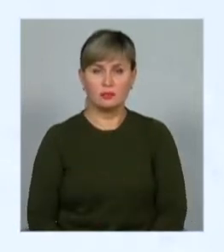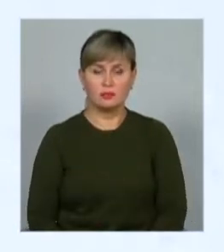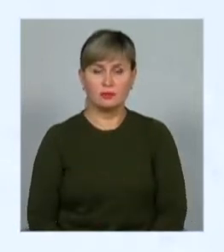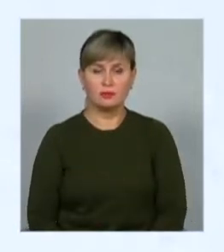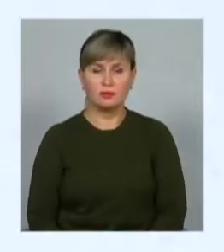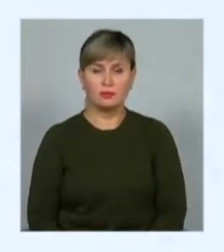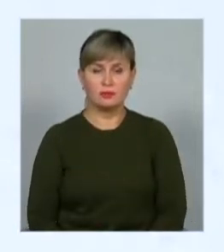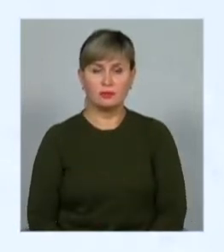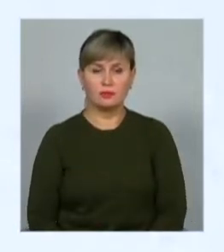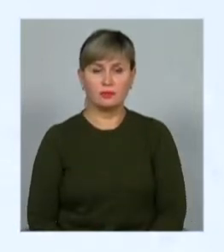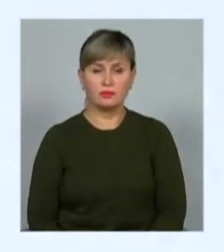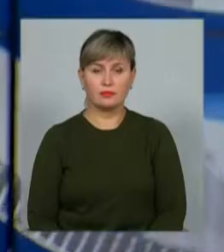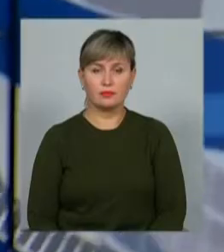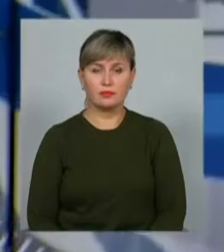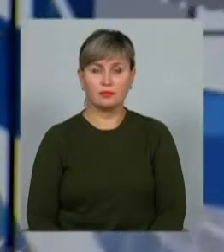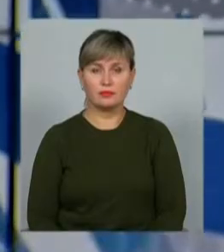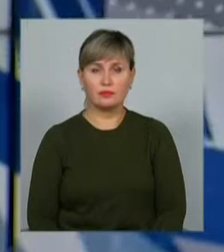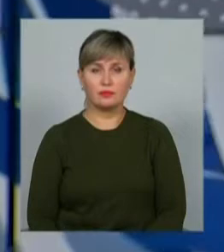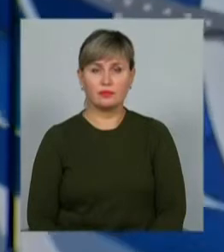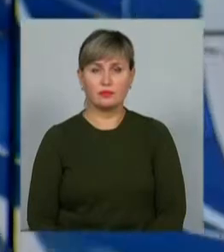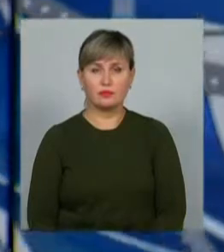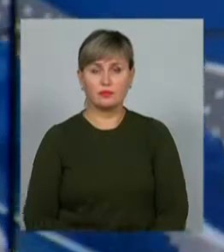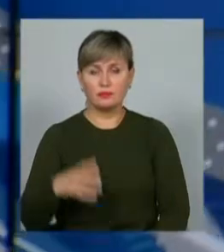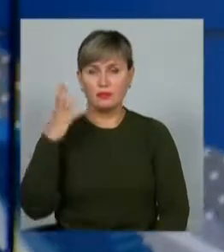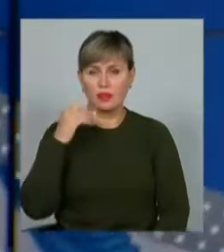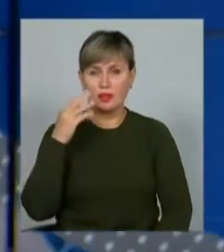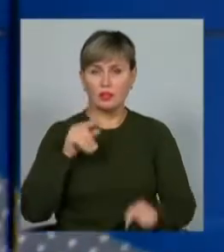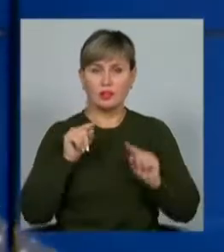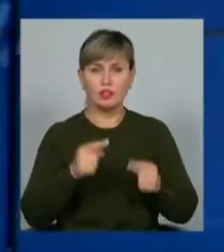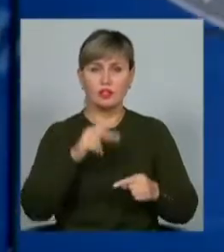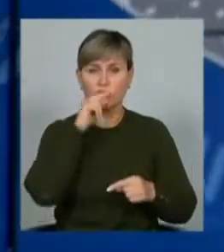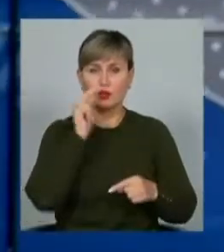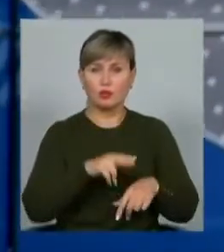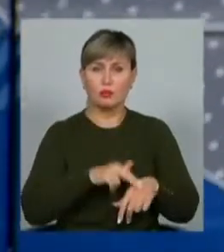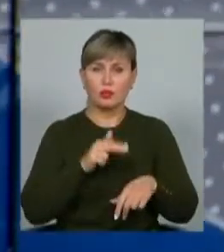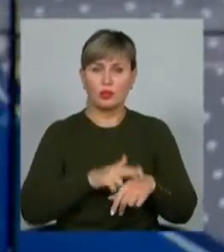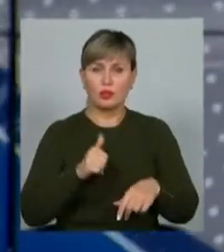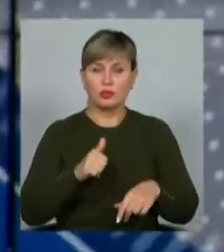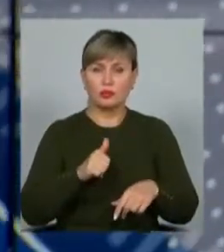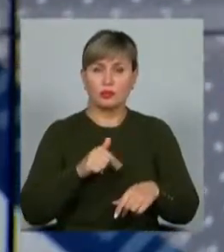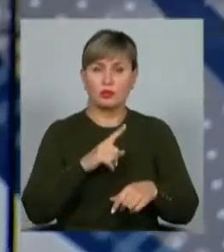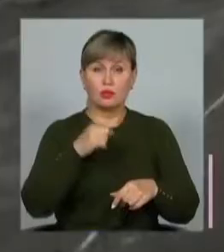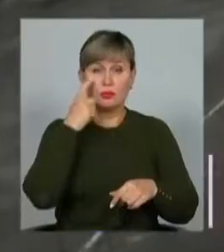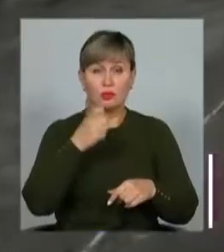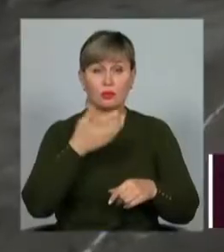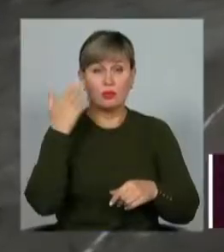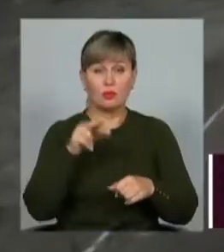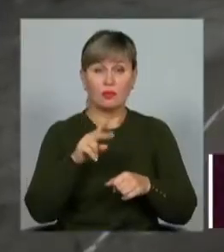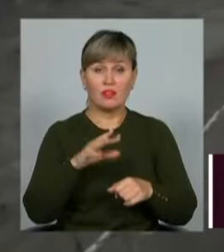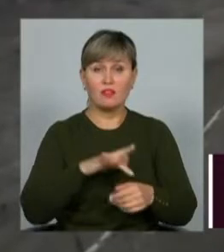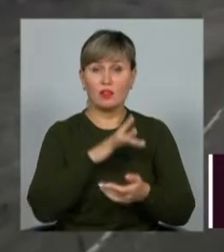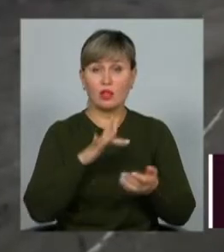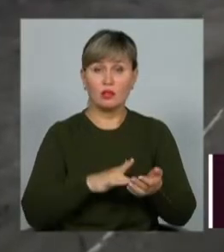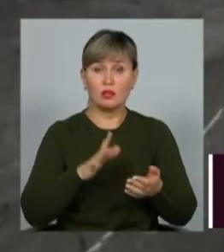телеканал Алматы, Нур-Султан. В Алматы задержаны виновники полицейской погони. Напомню, в минувшую пятницу в городе